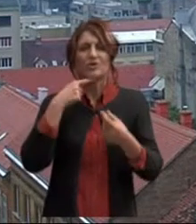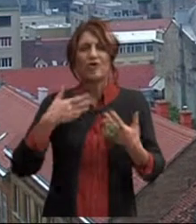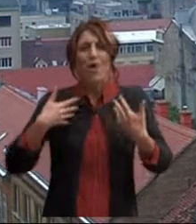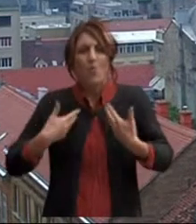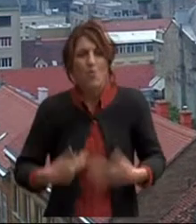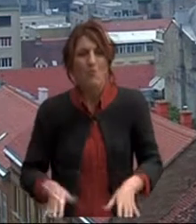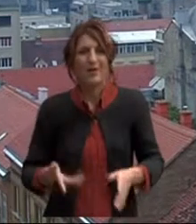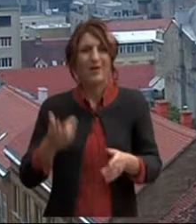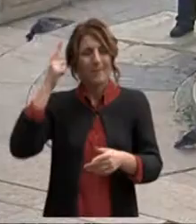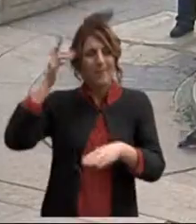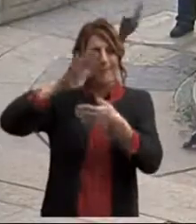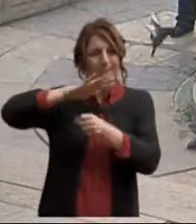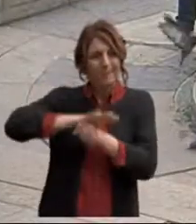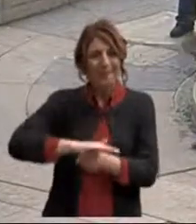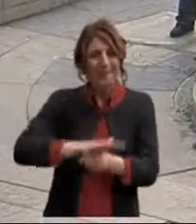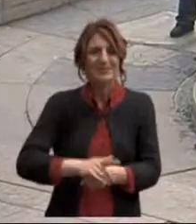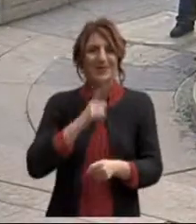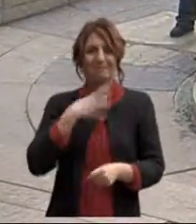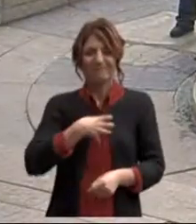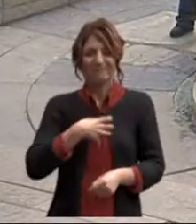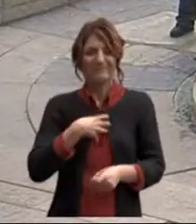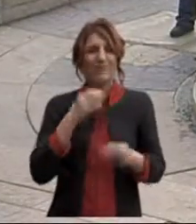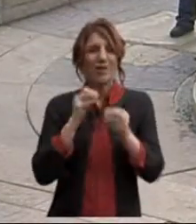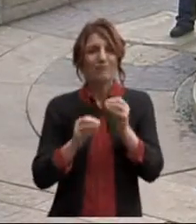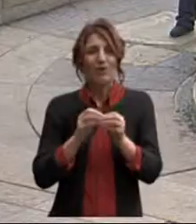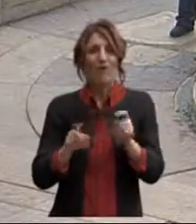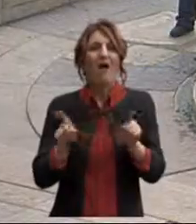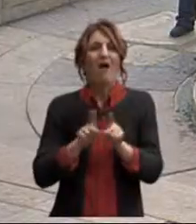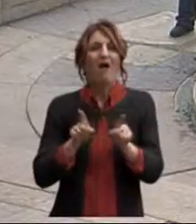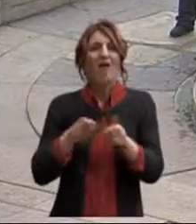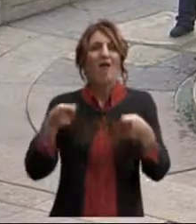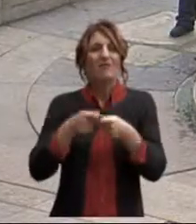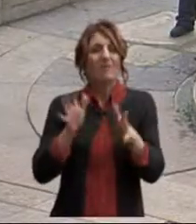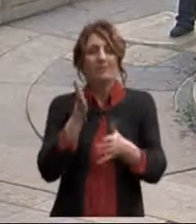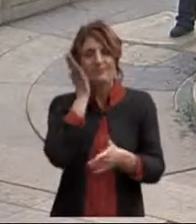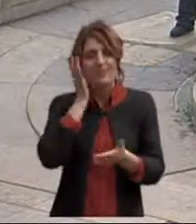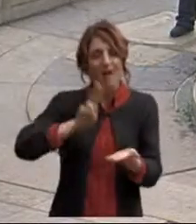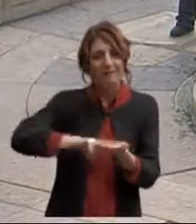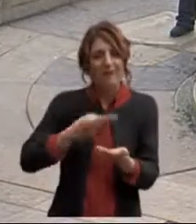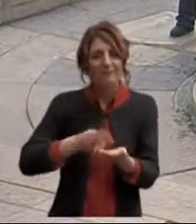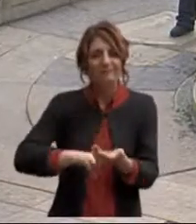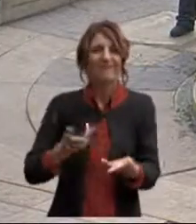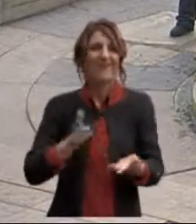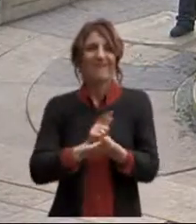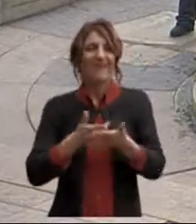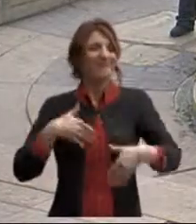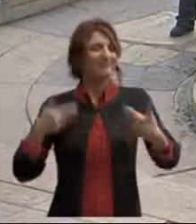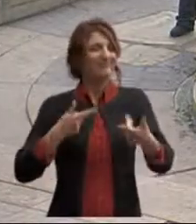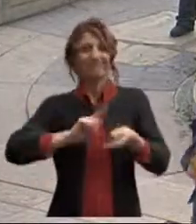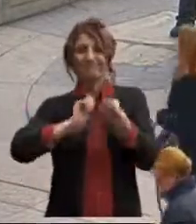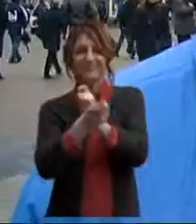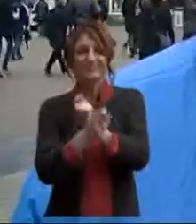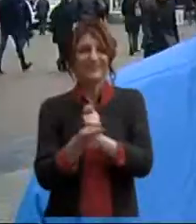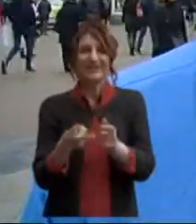glavobolju, probleme s pritiskom, ali i na psihičke poteškoće, kao što su problemi sa nesanicom, promjenama raspoloženja i